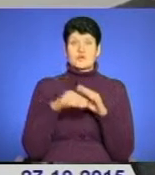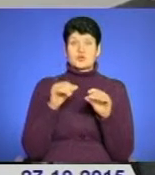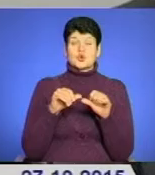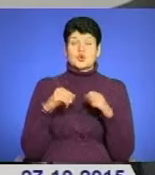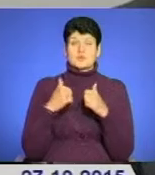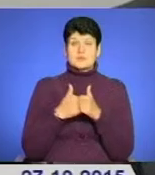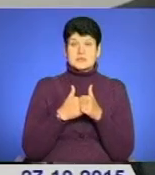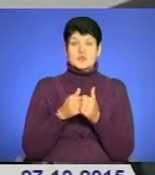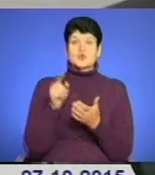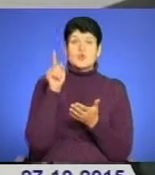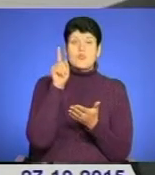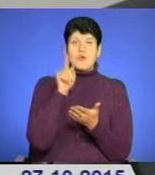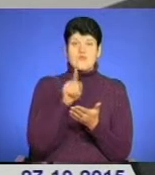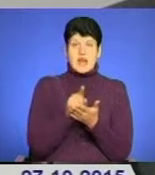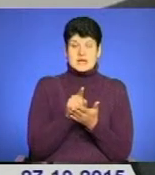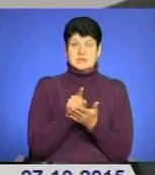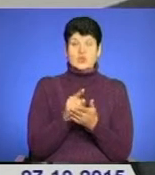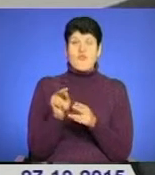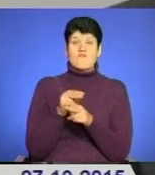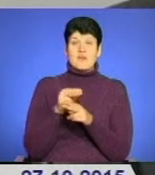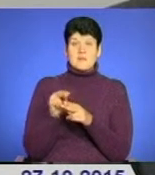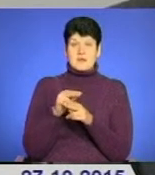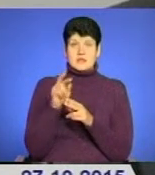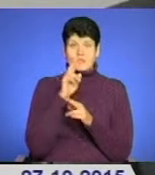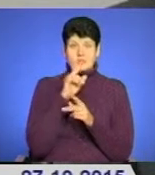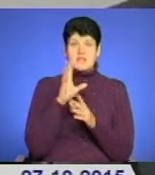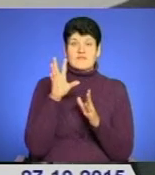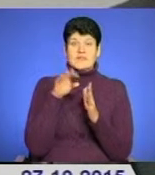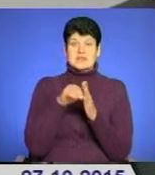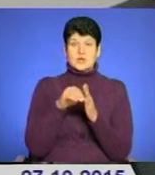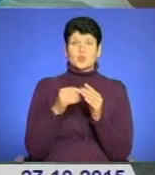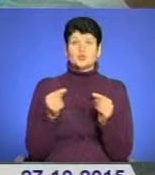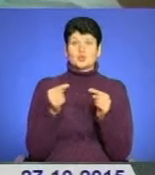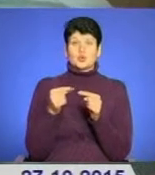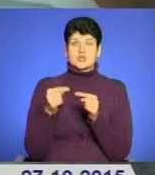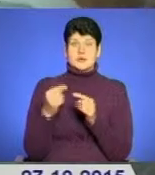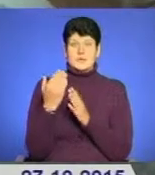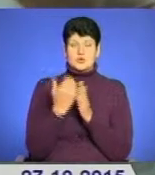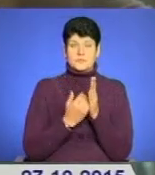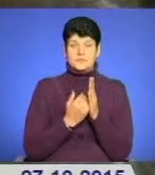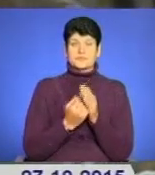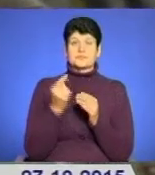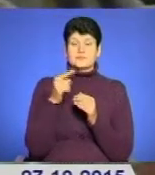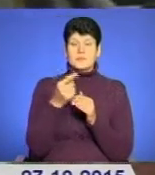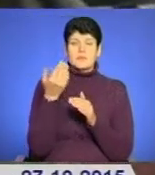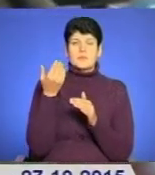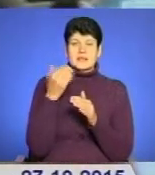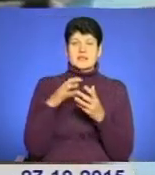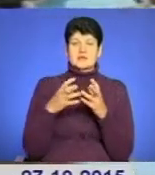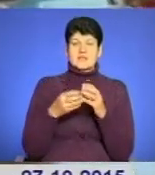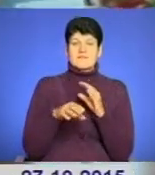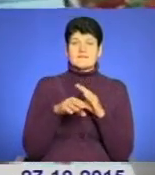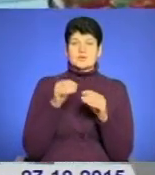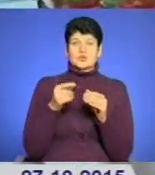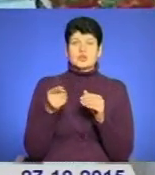комісії, зобов'язано виправити помилки та внести уточнені протоколи. Отож, попередні результати виборів до